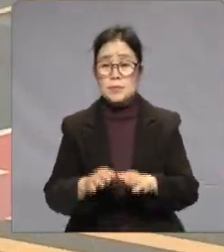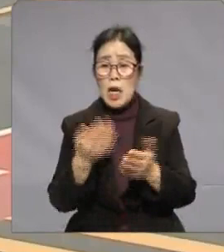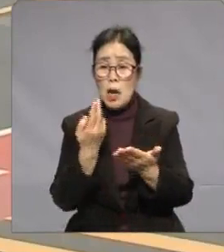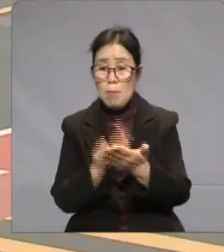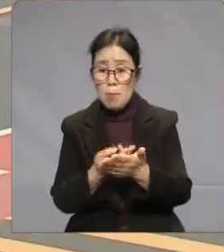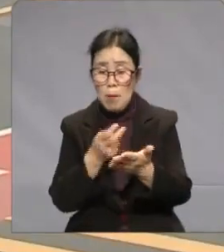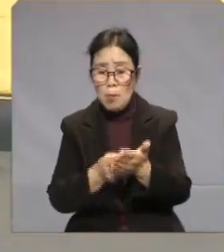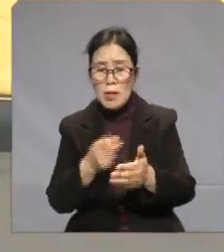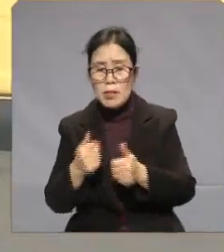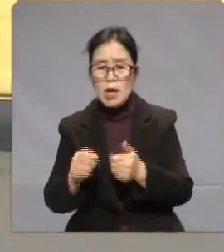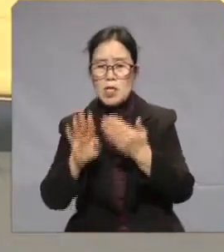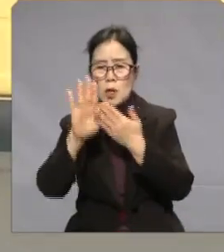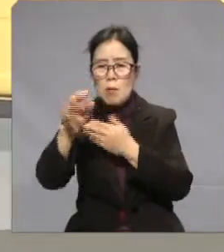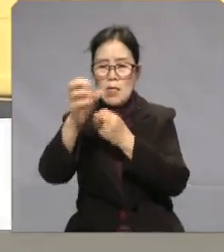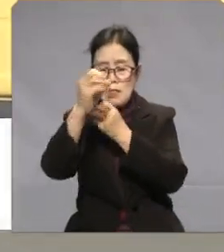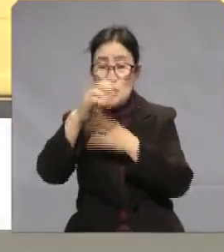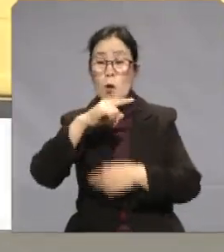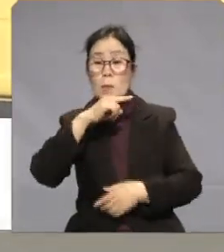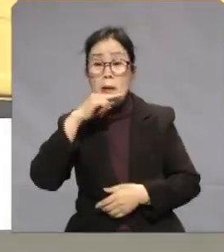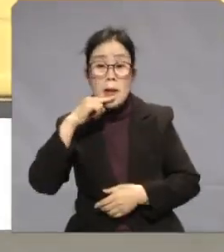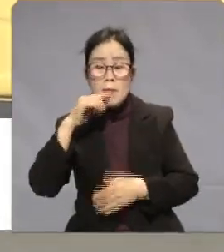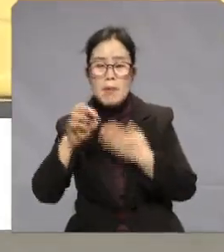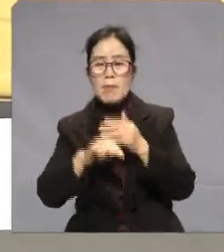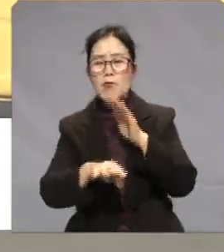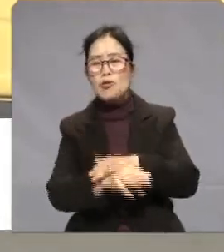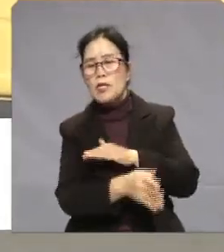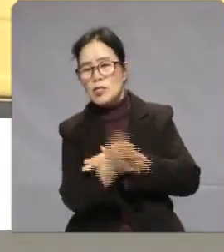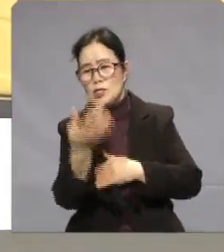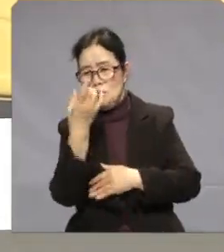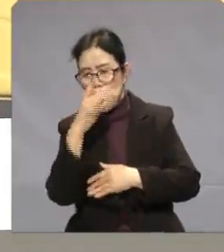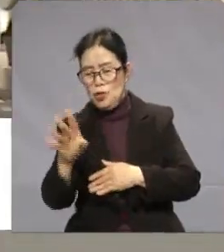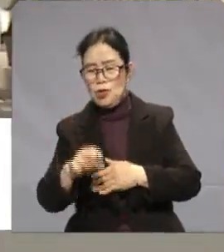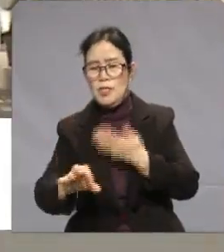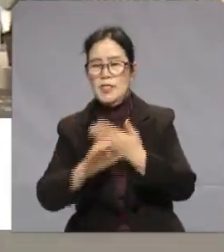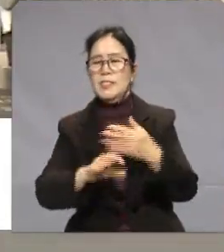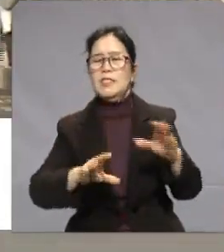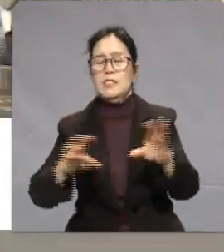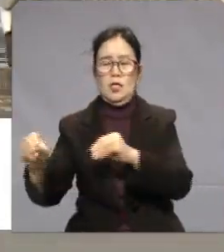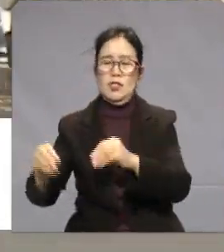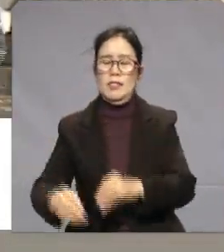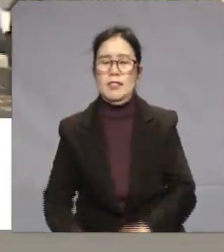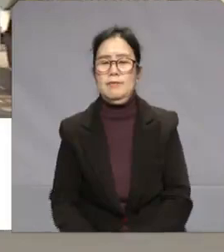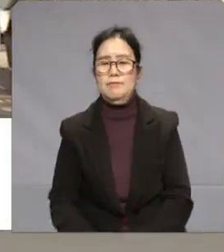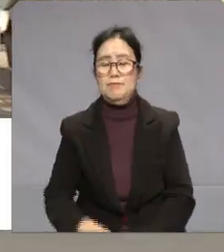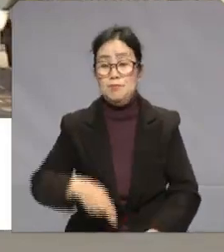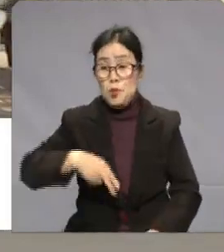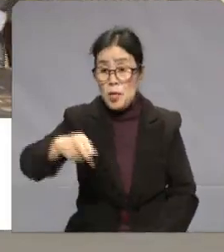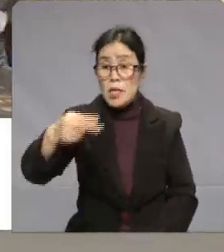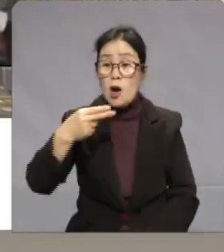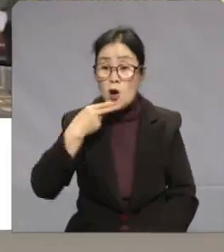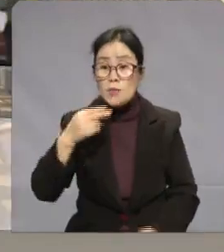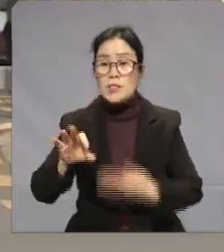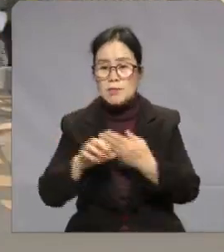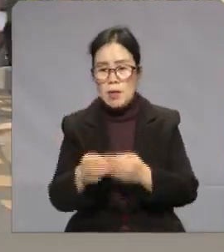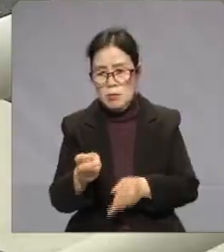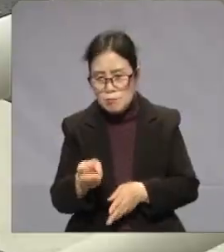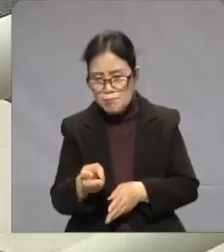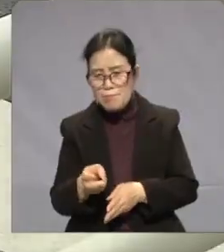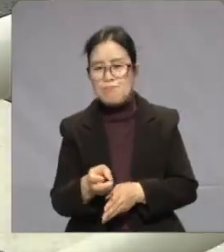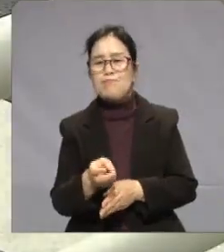따라 전방 신호등이 빨간불이면 우회전 시 무조건 일시정지를 하고 보행자가 없으면 이동할 수